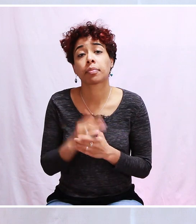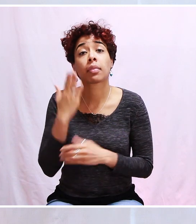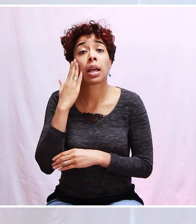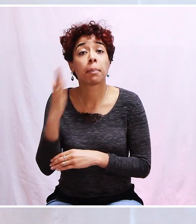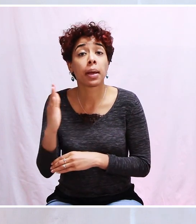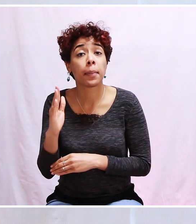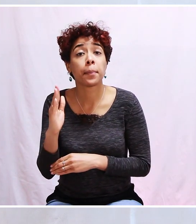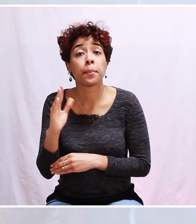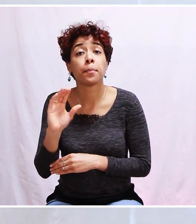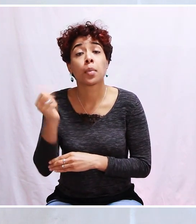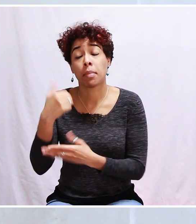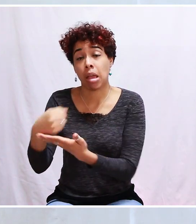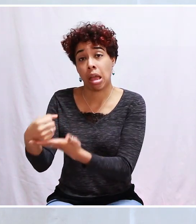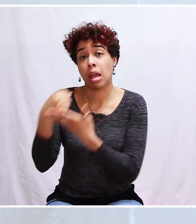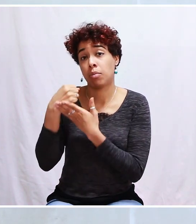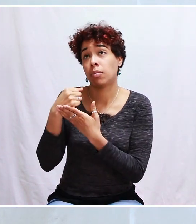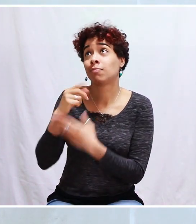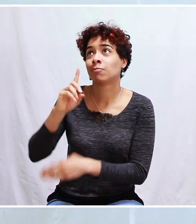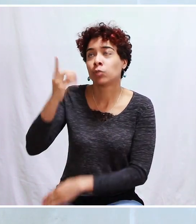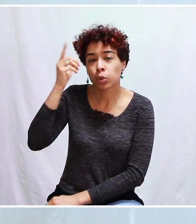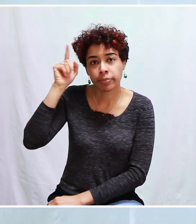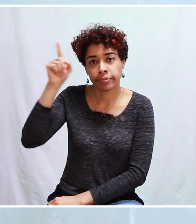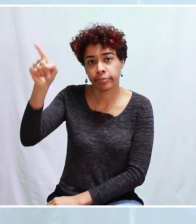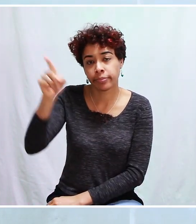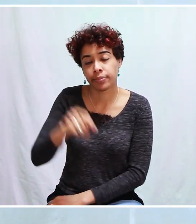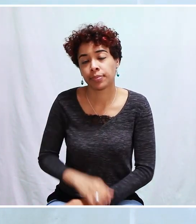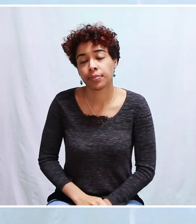Mais notre premier appui, c'est Dieu.